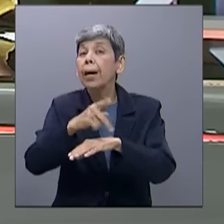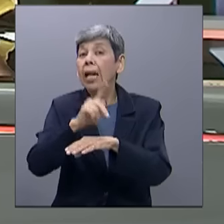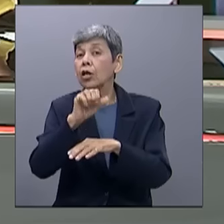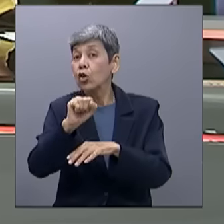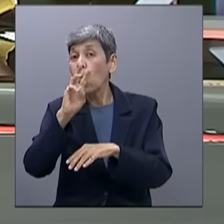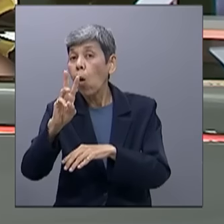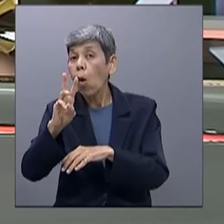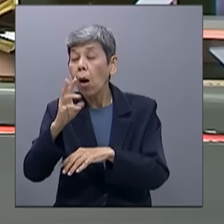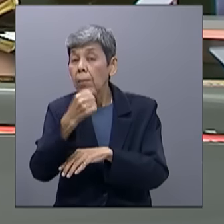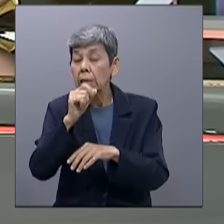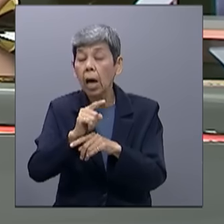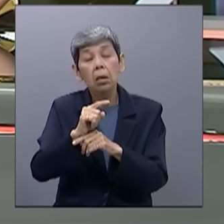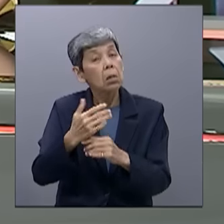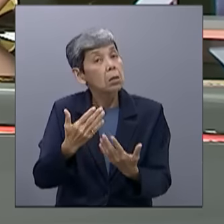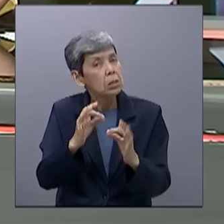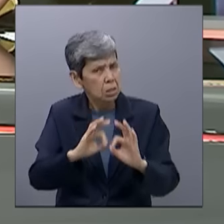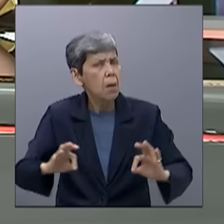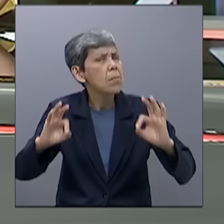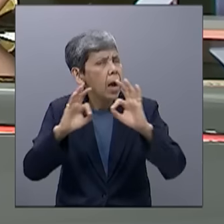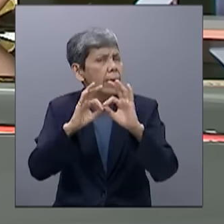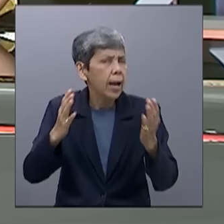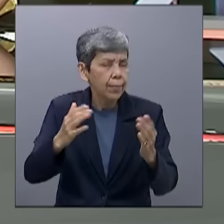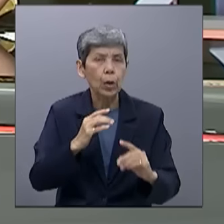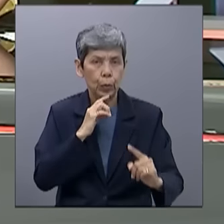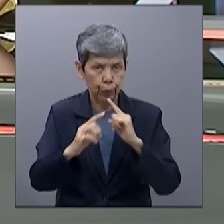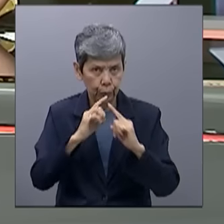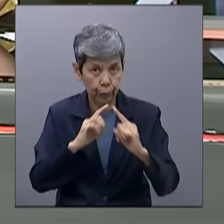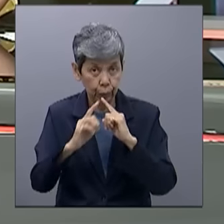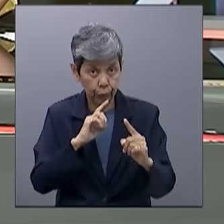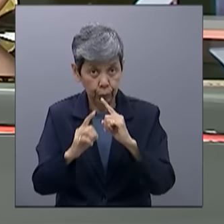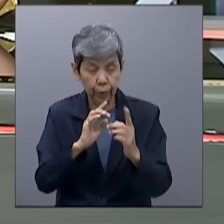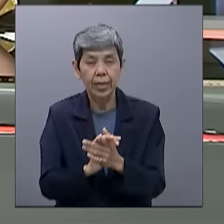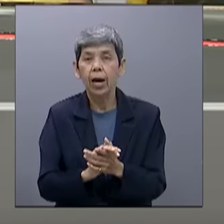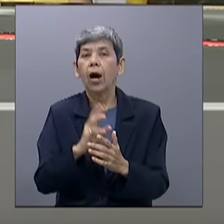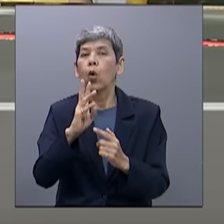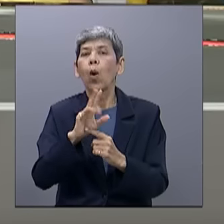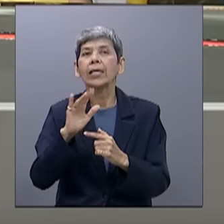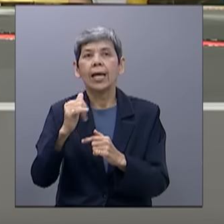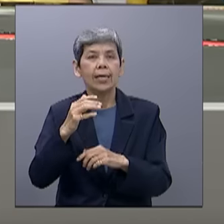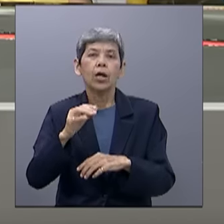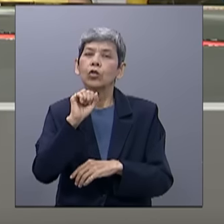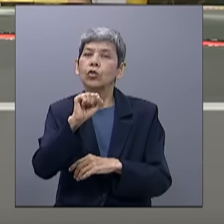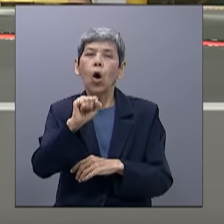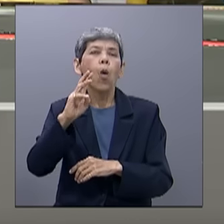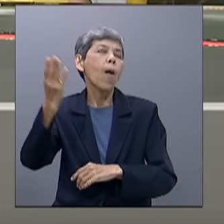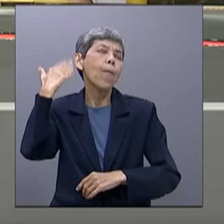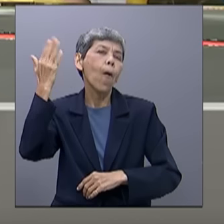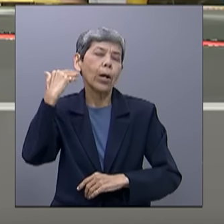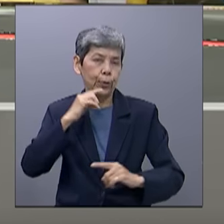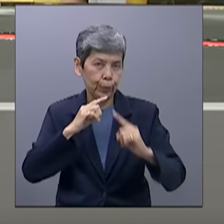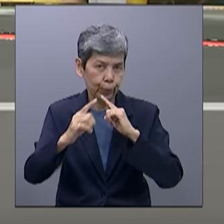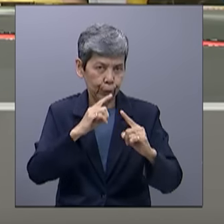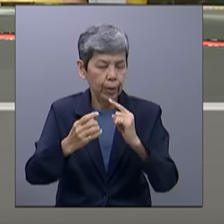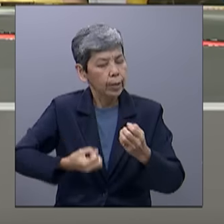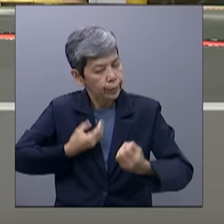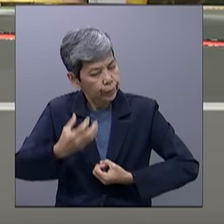ฒิสภาในสภาสูงนั้นมีความสำคัญมากน้อยแค่ไหนพูดคุยเพิ่มเติมกับอาจารย์บรรชัยสอนสิริอดีตสมาชิกวุฒิสภากันก่อนที่จะมาสะ